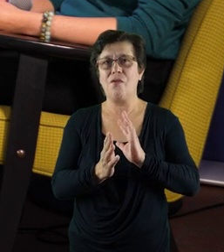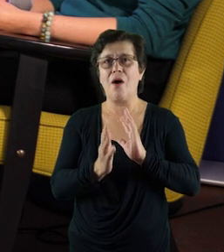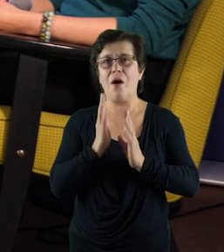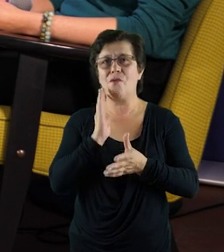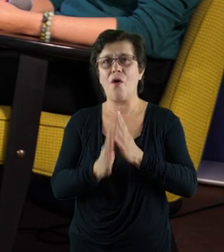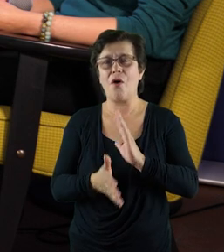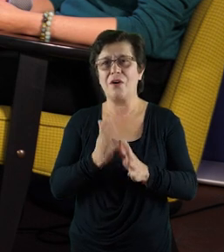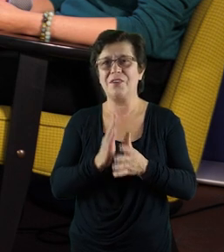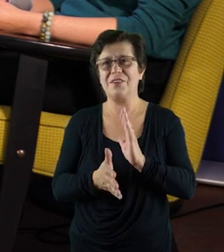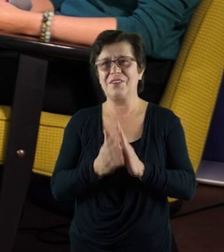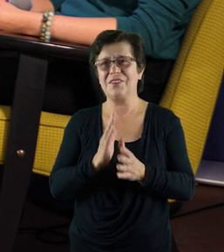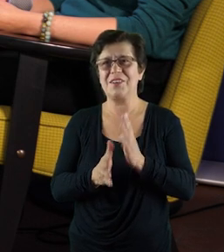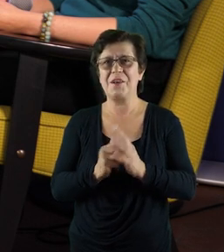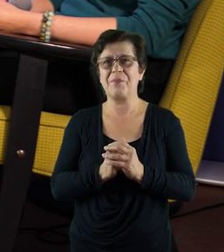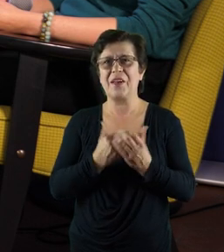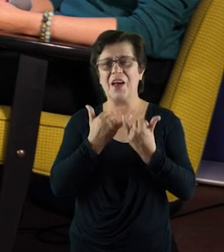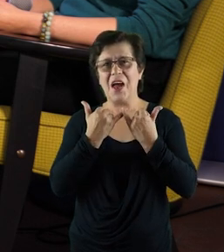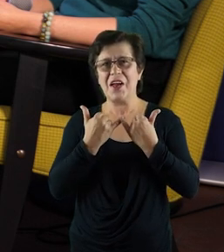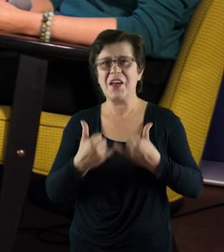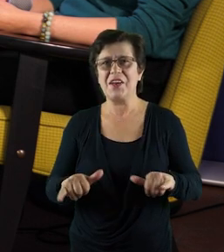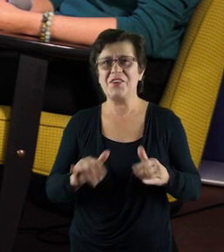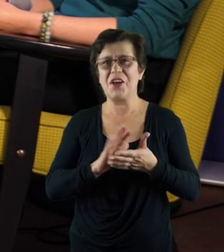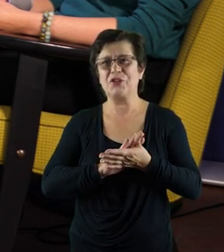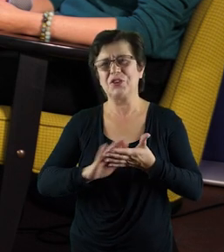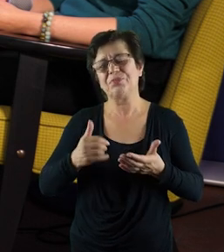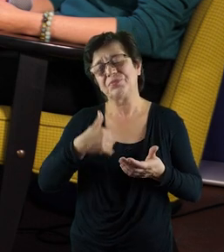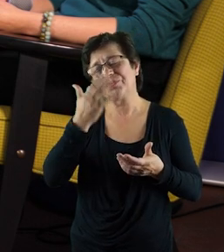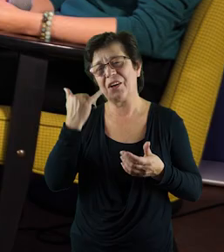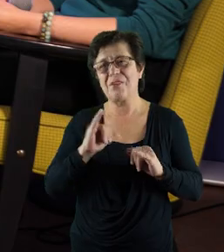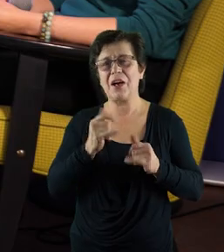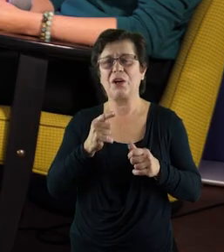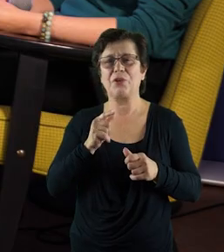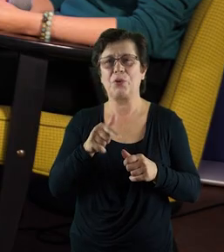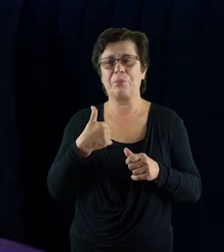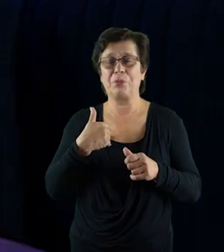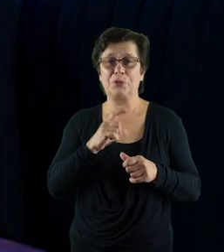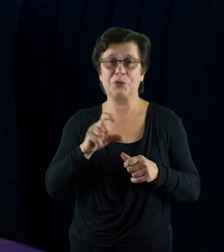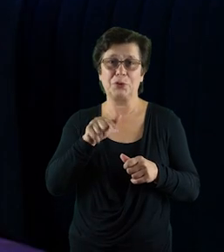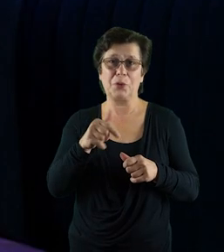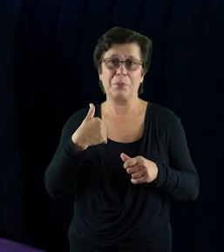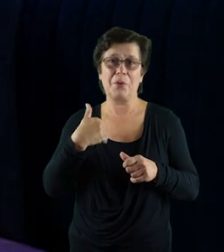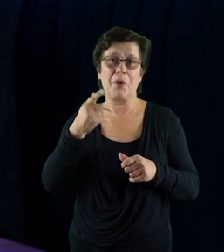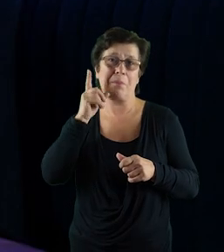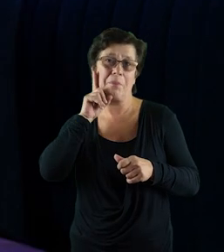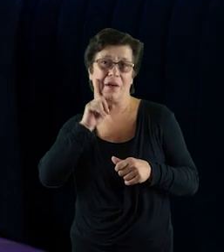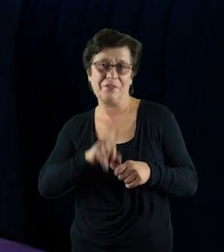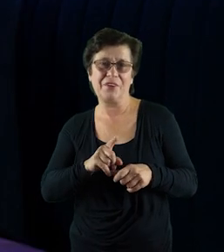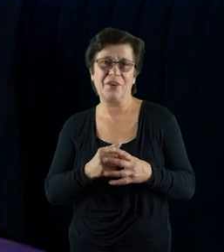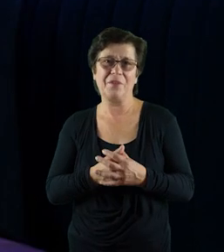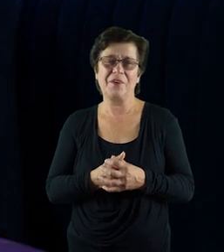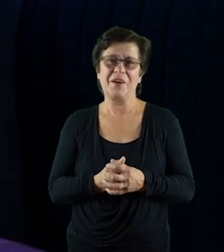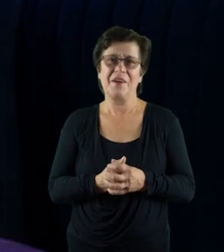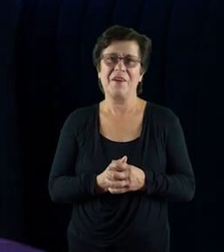Całkowicie, no to prawda, chociaż to też nie jestem pewna, na ile to było szczere. No właśnie, zaraz zejdziemy na ziemię, proszę Państwa. Proszę się